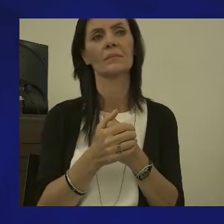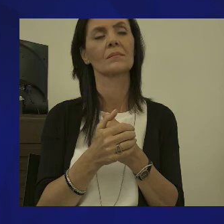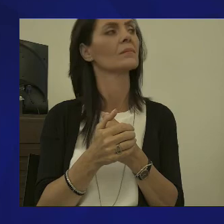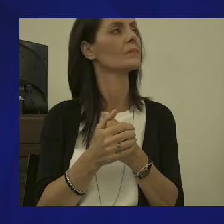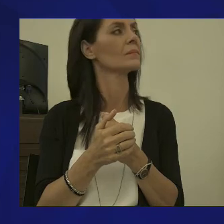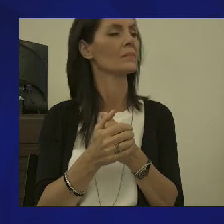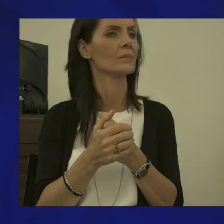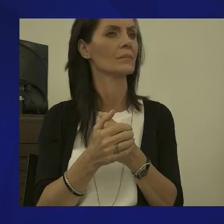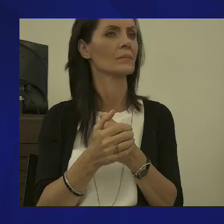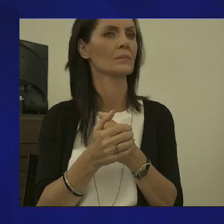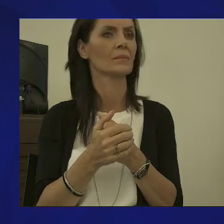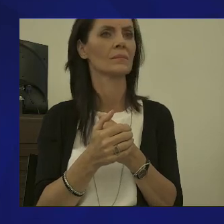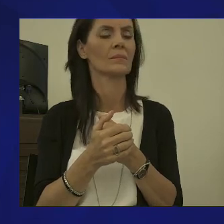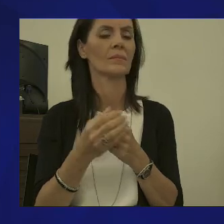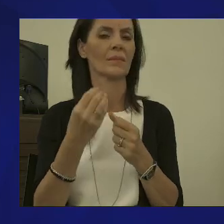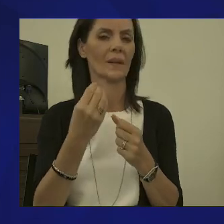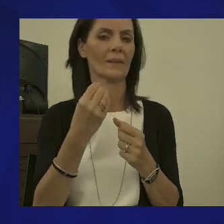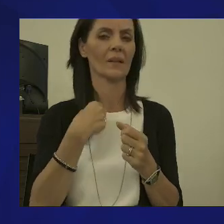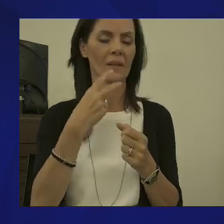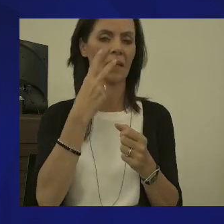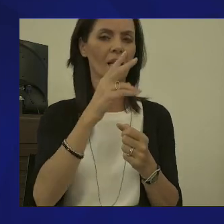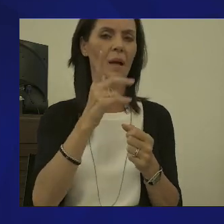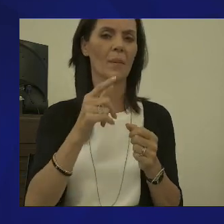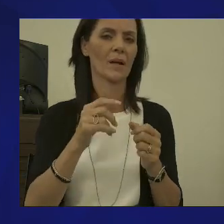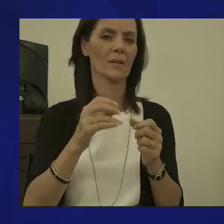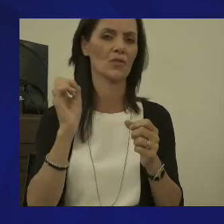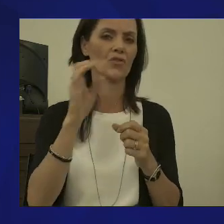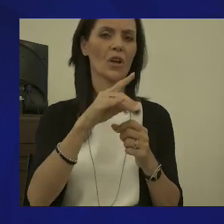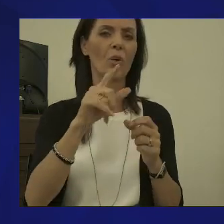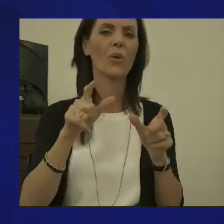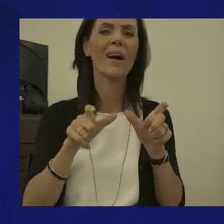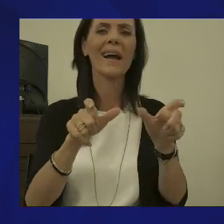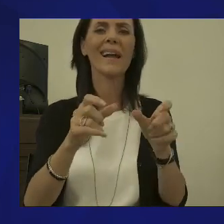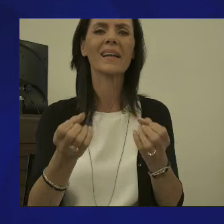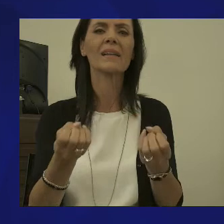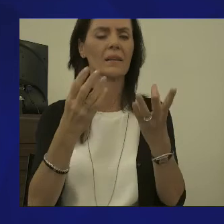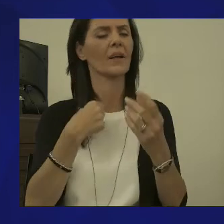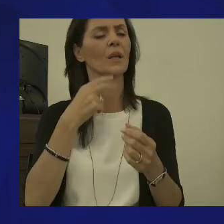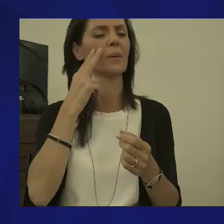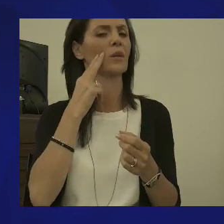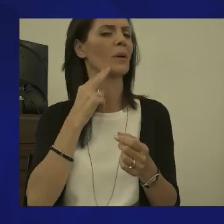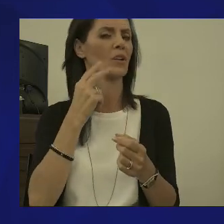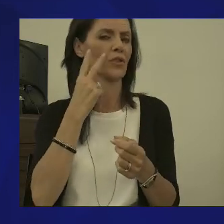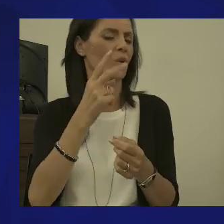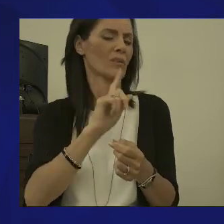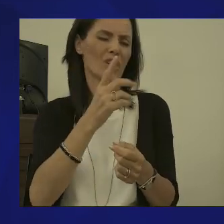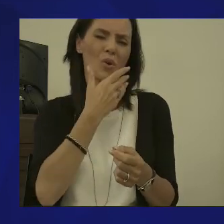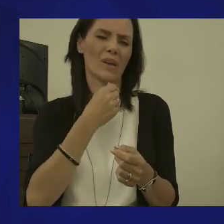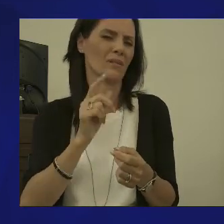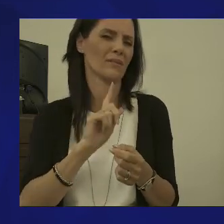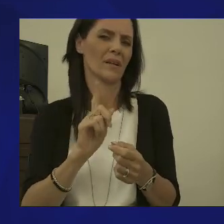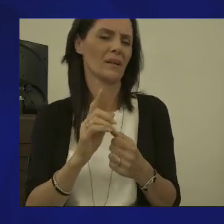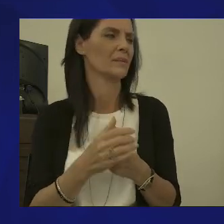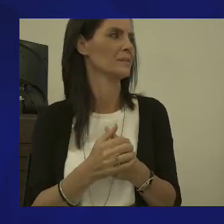אני אראה לך את מה ששלחו הגנת הטבע. אני כן רוצה לומר... אני כמעט מתבייש להראות את החזית הזאת, היא לא יפה. הבטחים